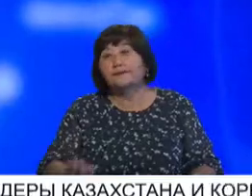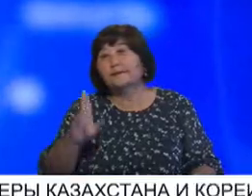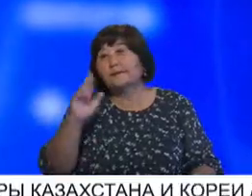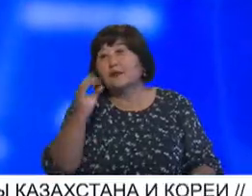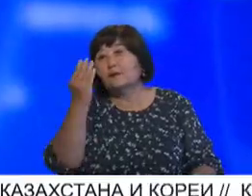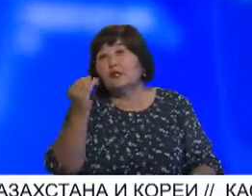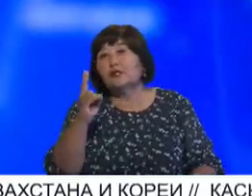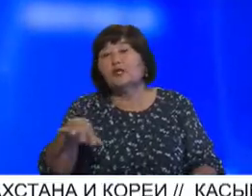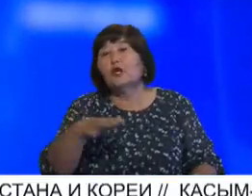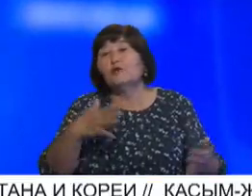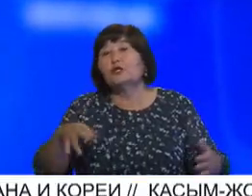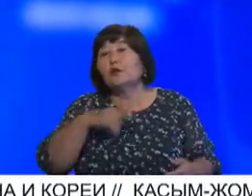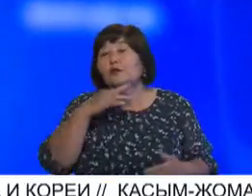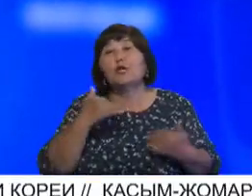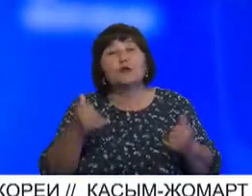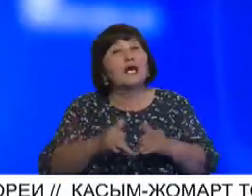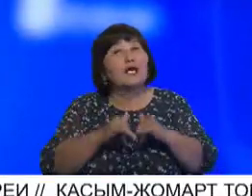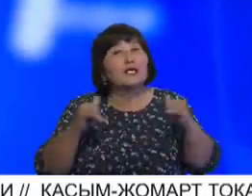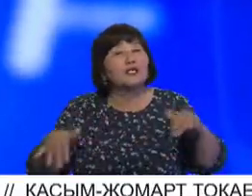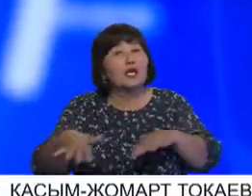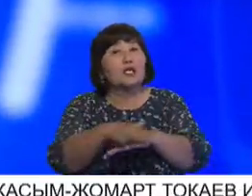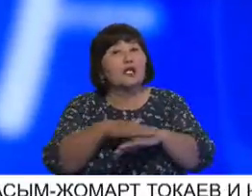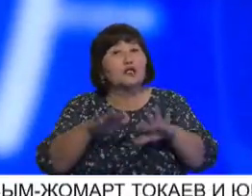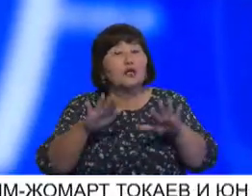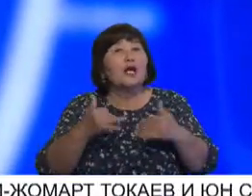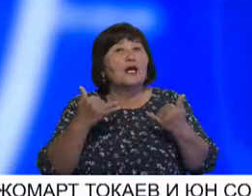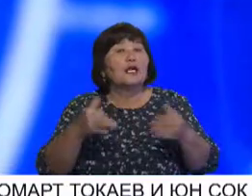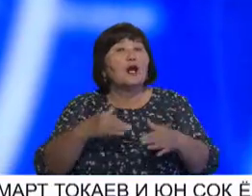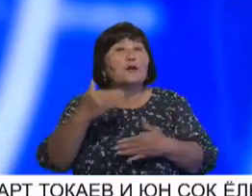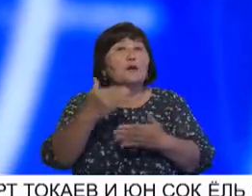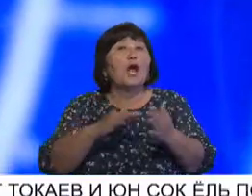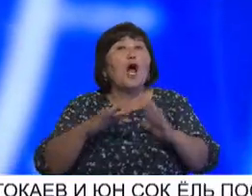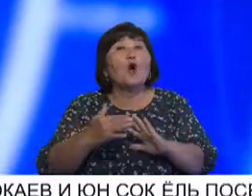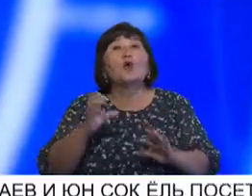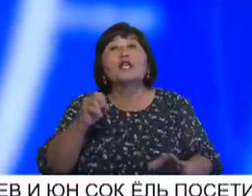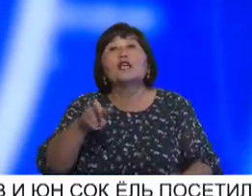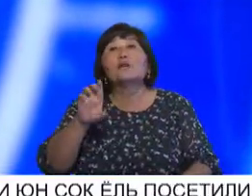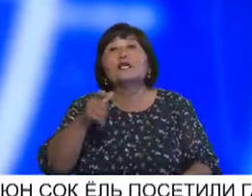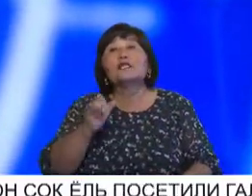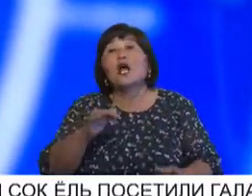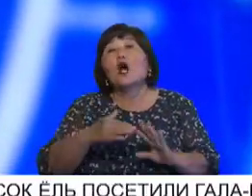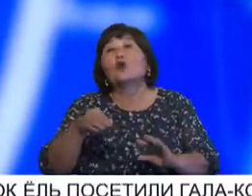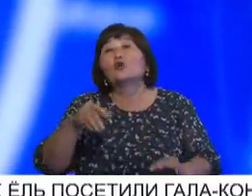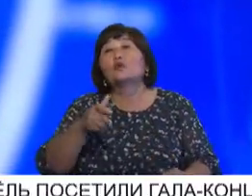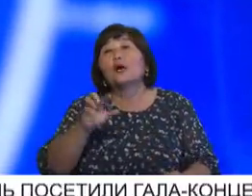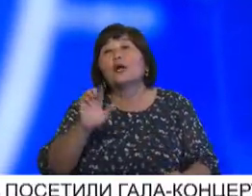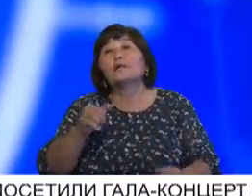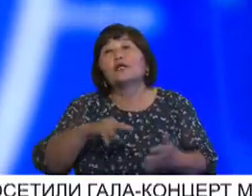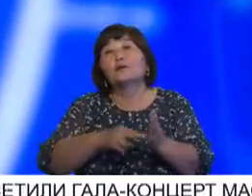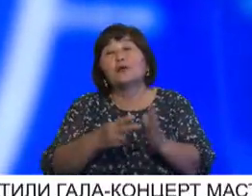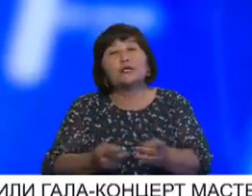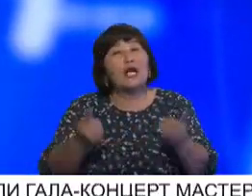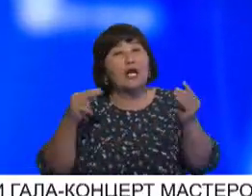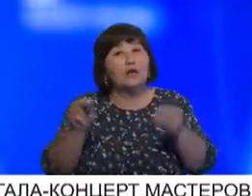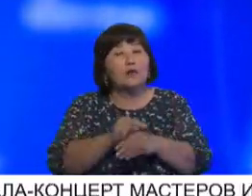В Кармакшинском районе большое внимание уделяется развитию населенных пунктов в рамках программы «Аул Ельбисыга». В ауле Турмагамбет планируется провести